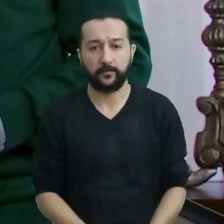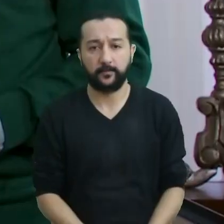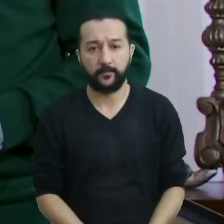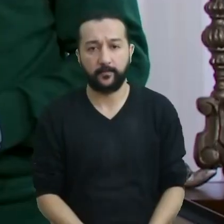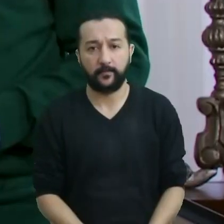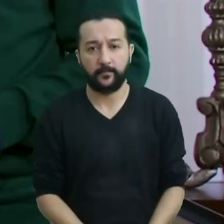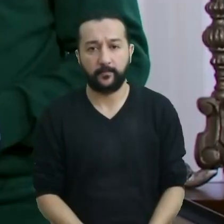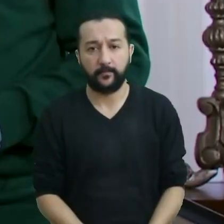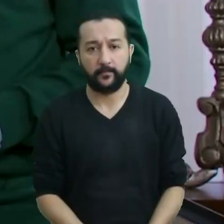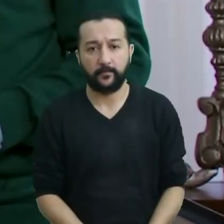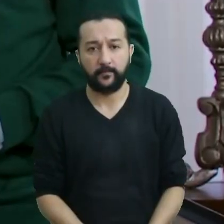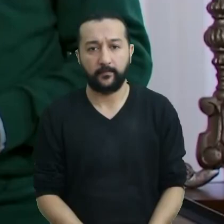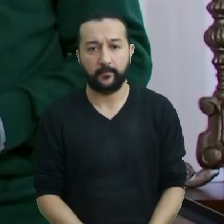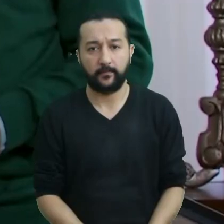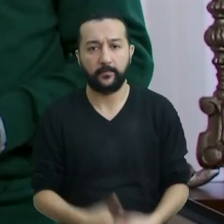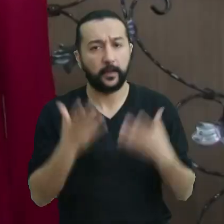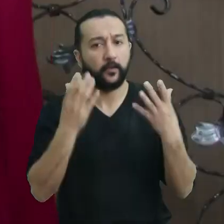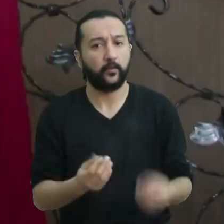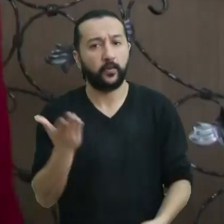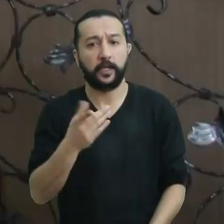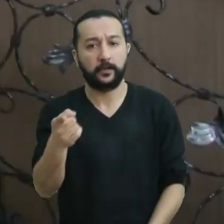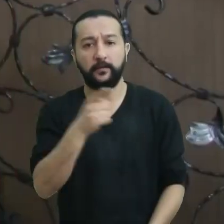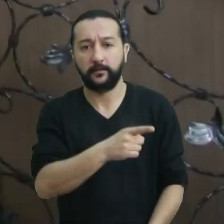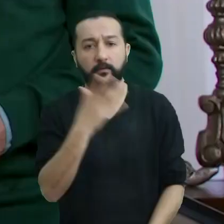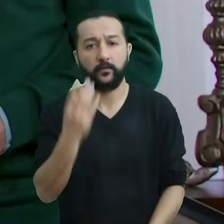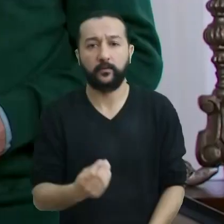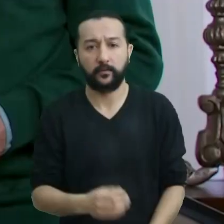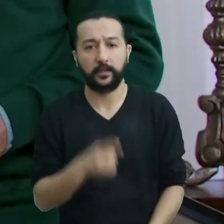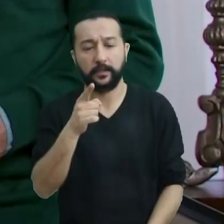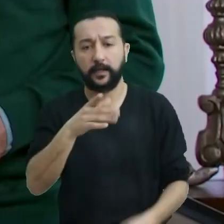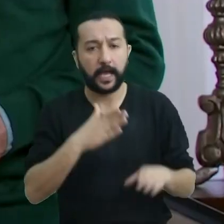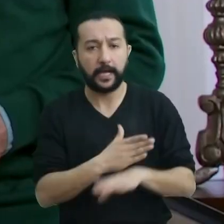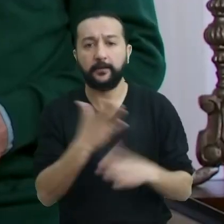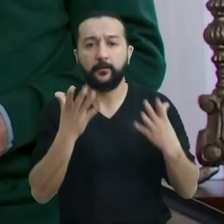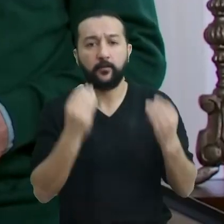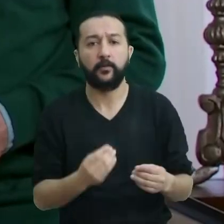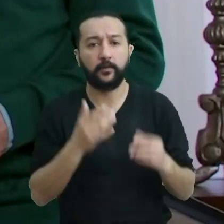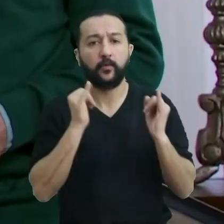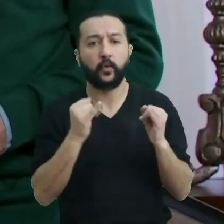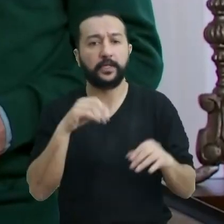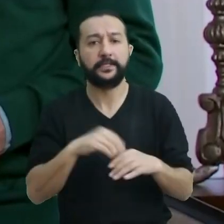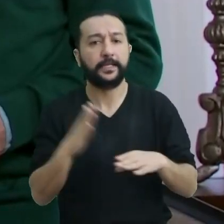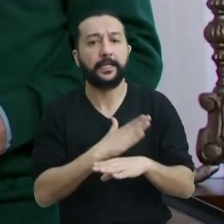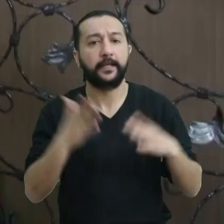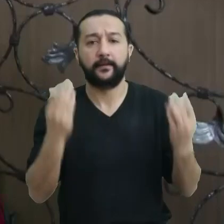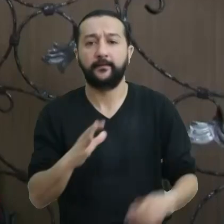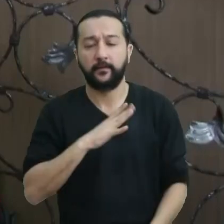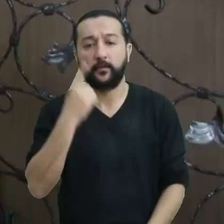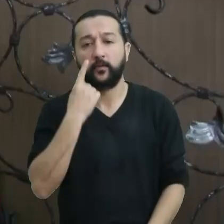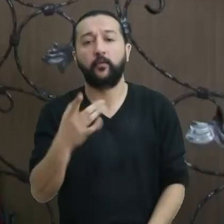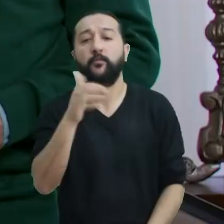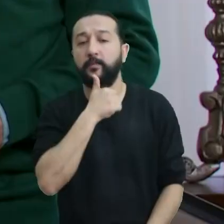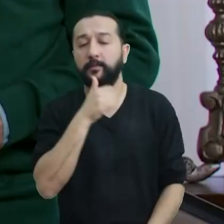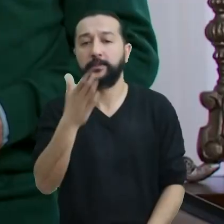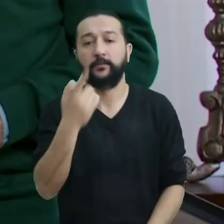Ne oluyor ya? Hakikaten Nedir felaketlik, ne iş var anlamadım. Görmüyor